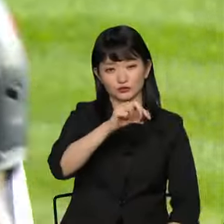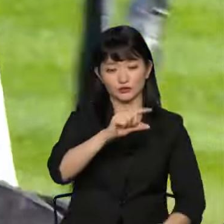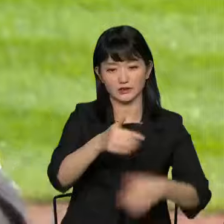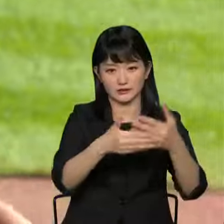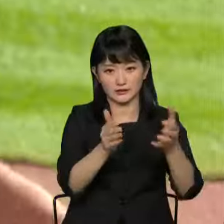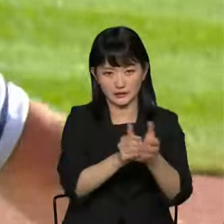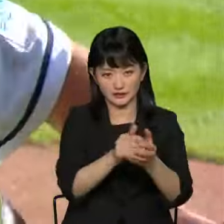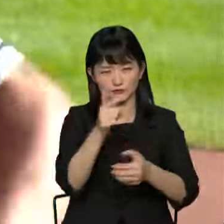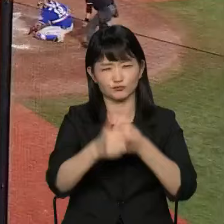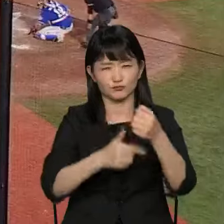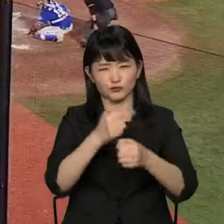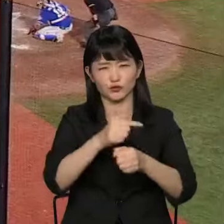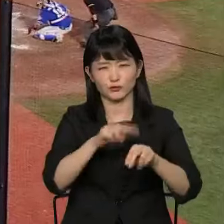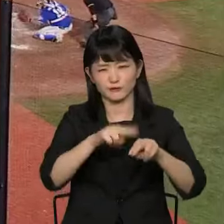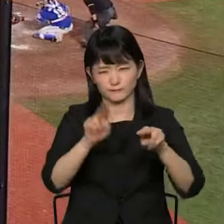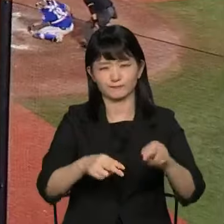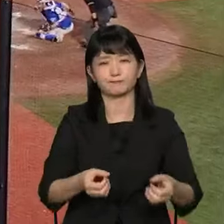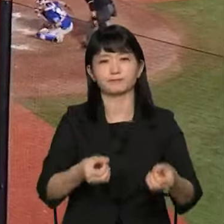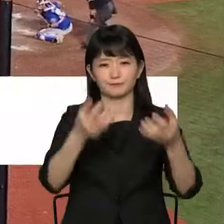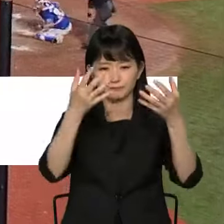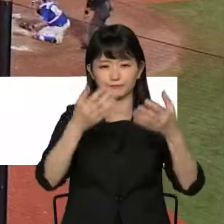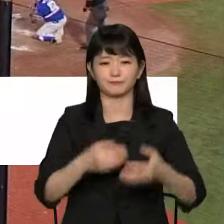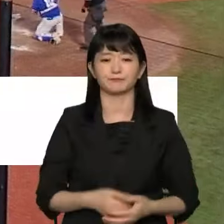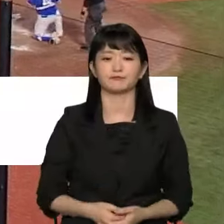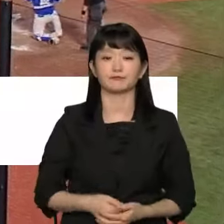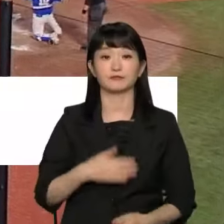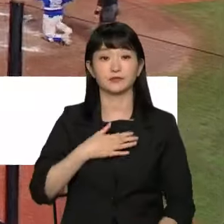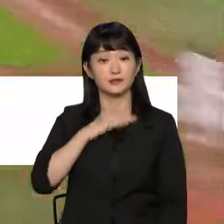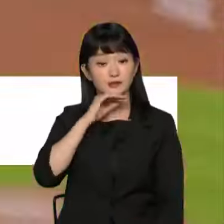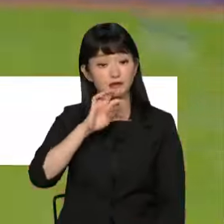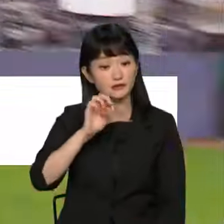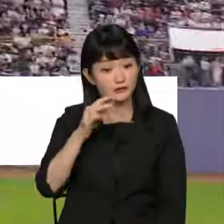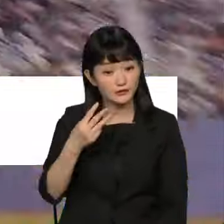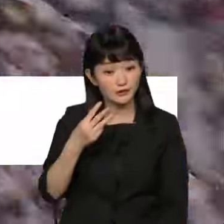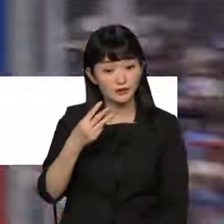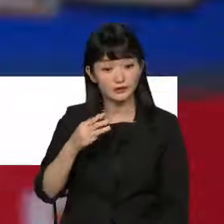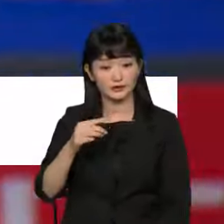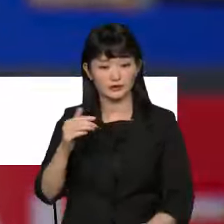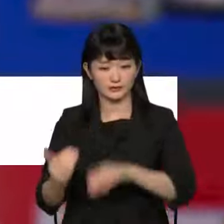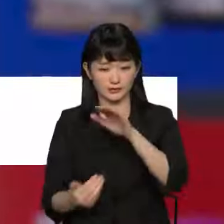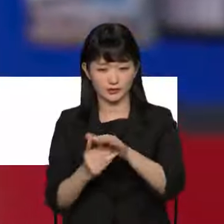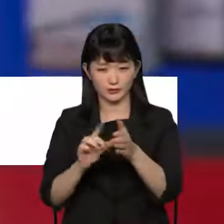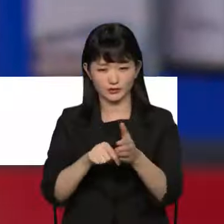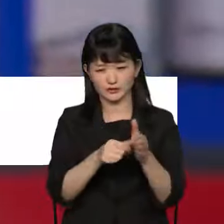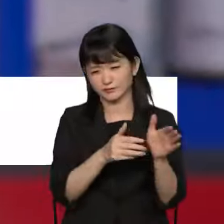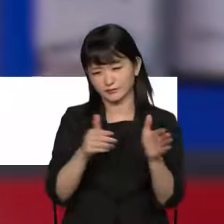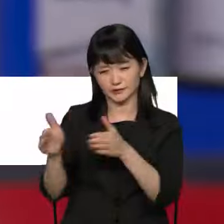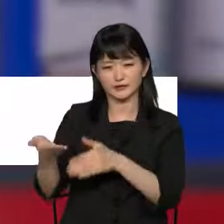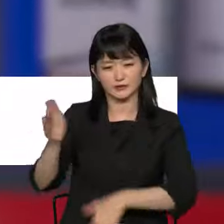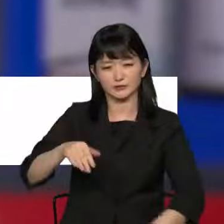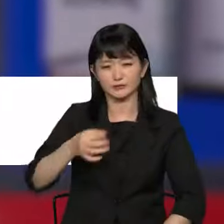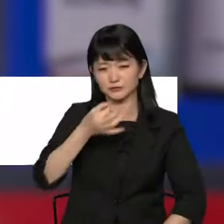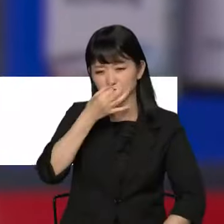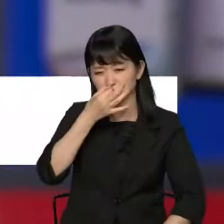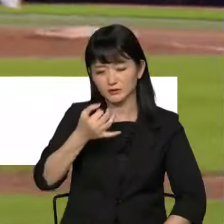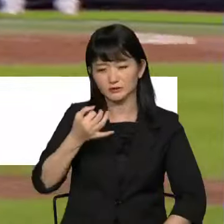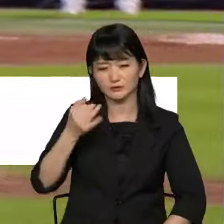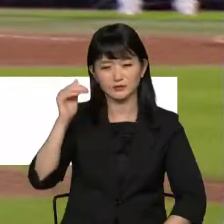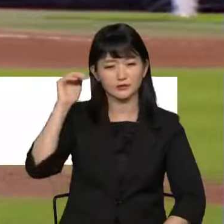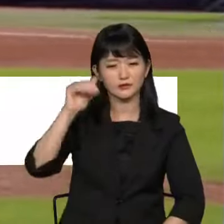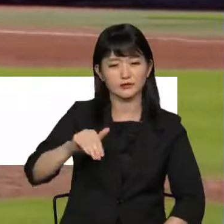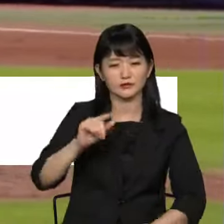은퇴식을 치렀습니다. No, I feel like anybody that's 43 is not their prime time. Like I'm past my prime and I know that. So it's just like